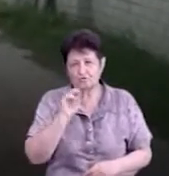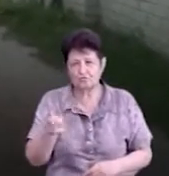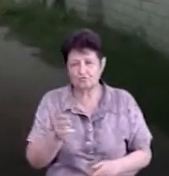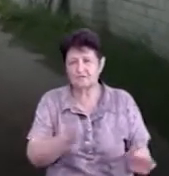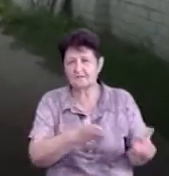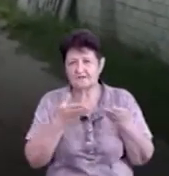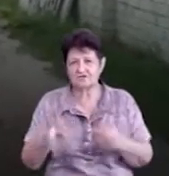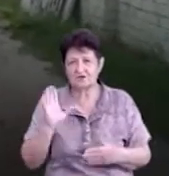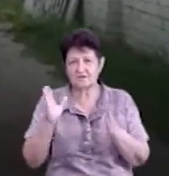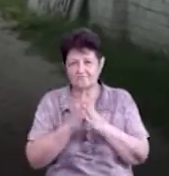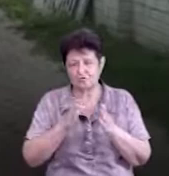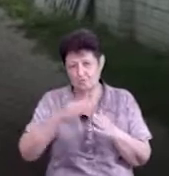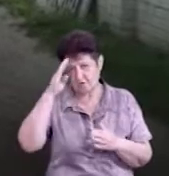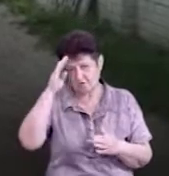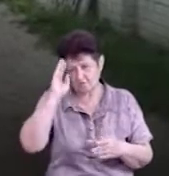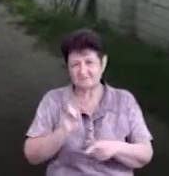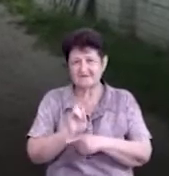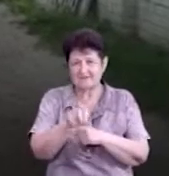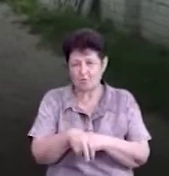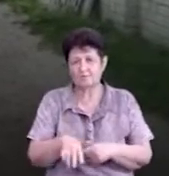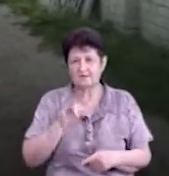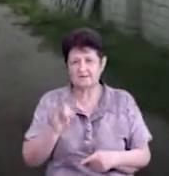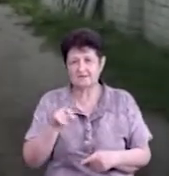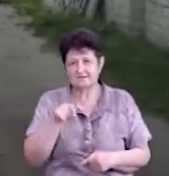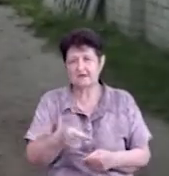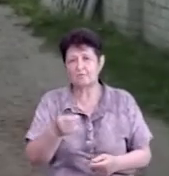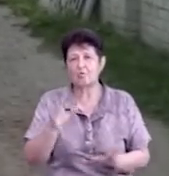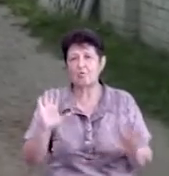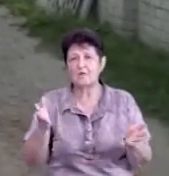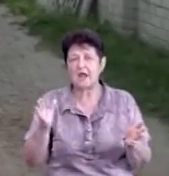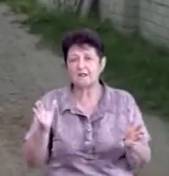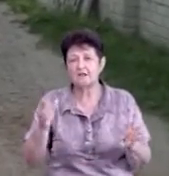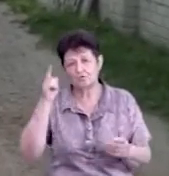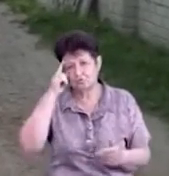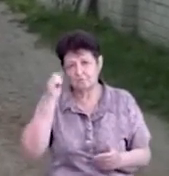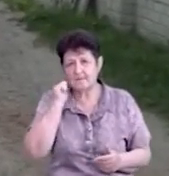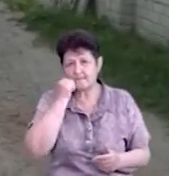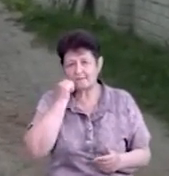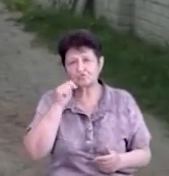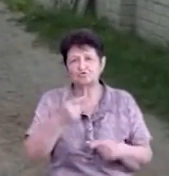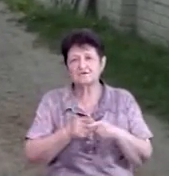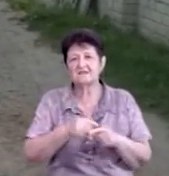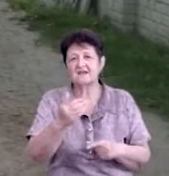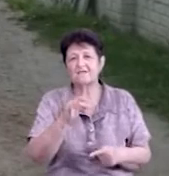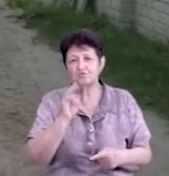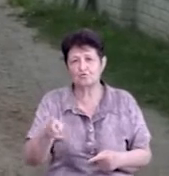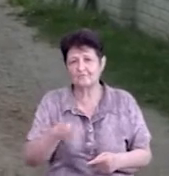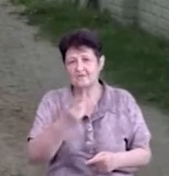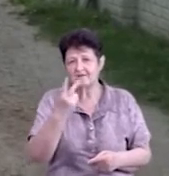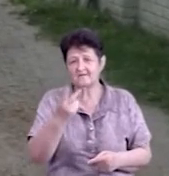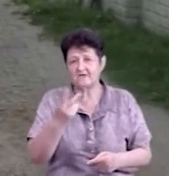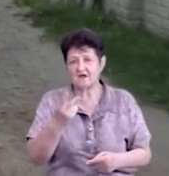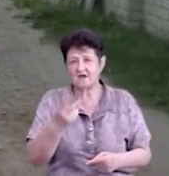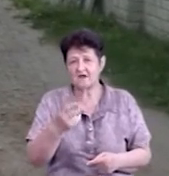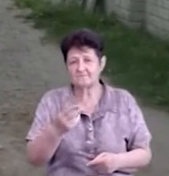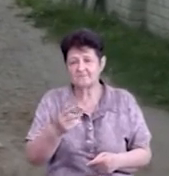в хату, хлопці заходили в хату. І гуляли у хаті в неї, а бабушка думала, що то її онуки. Вона 2 хвилини може нормально балакати з